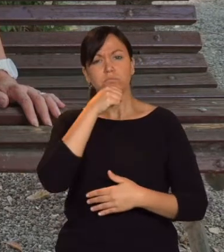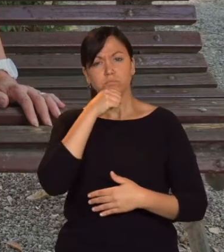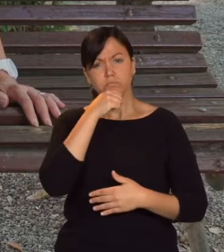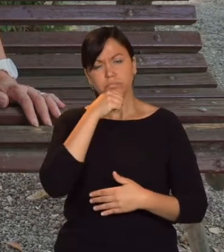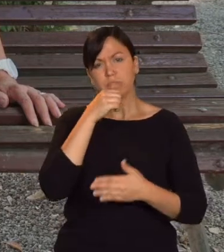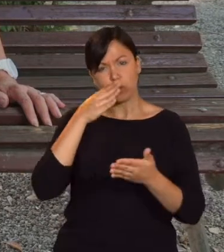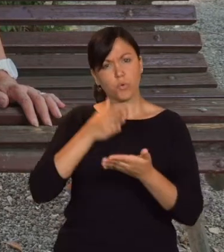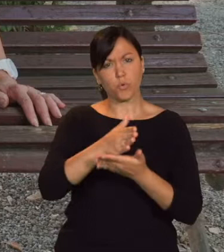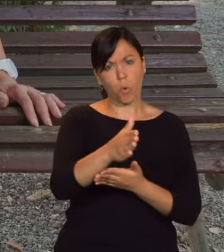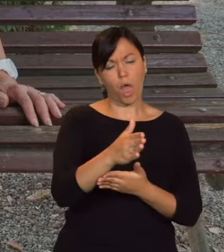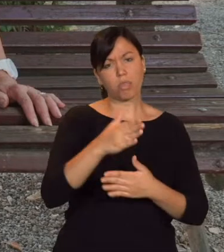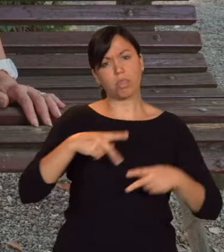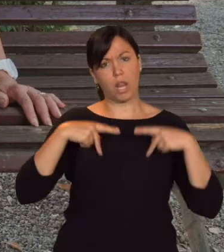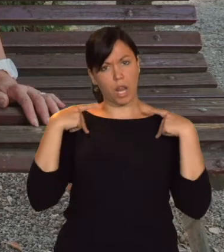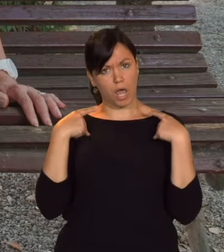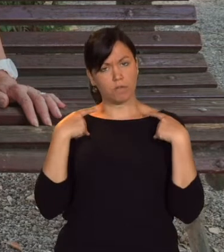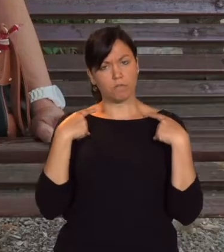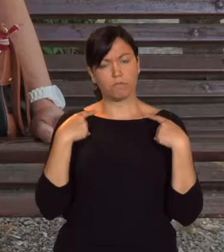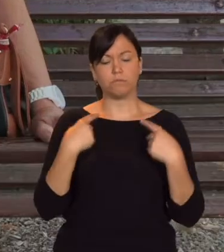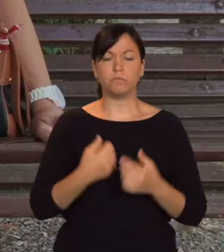también tenemos derecho a disfrutar de la vida.